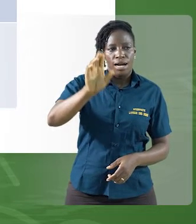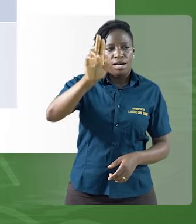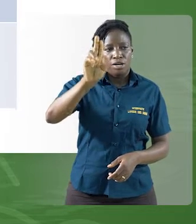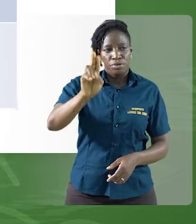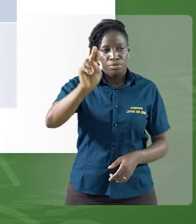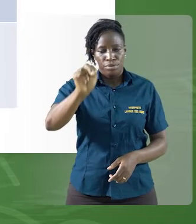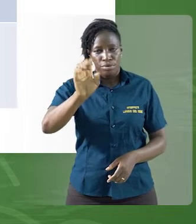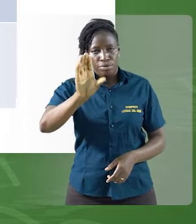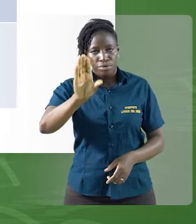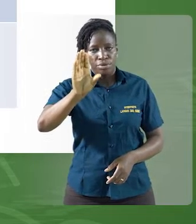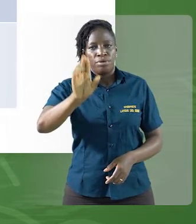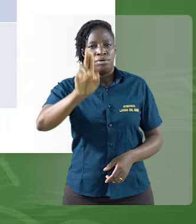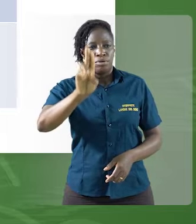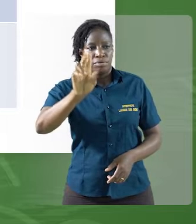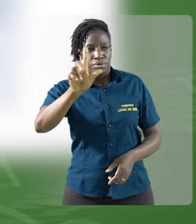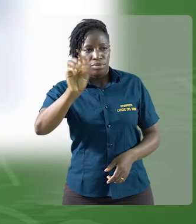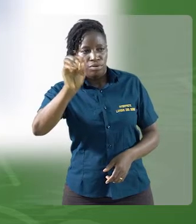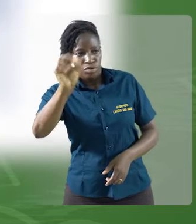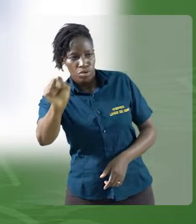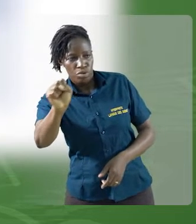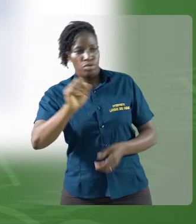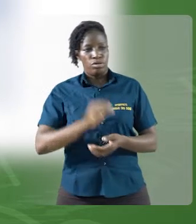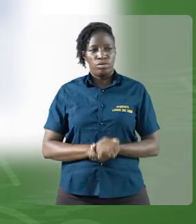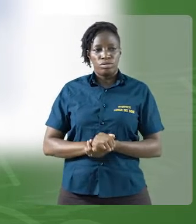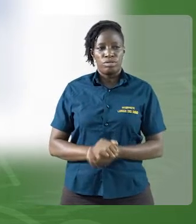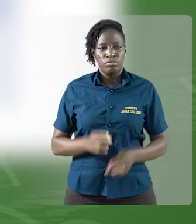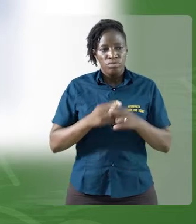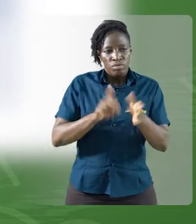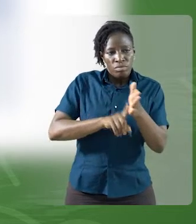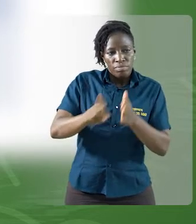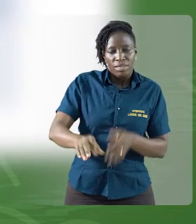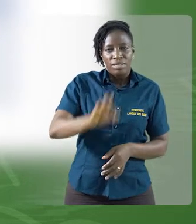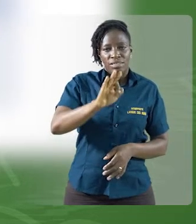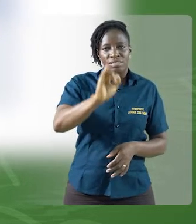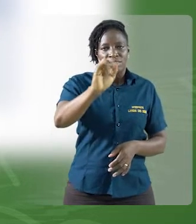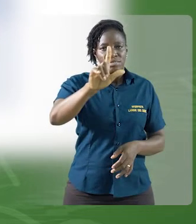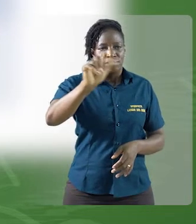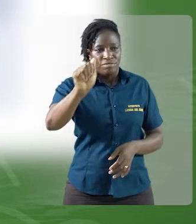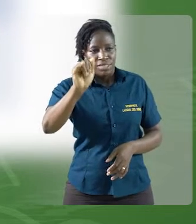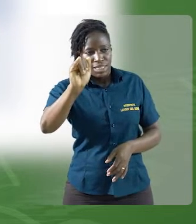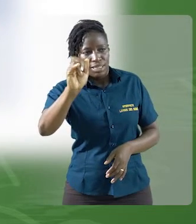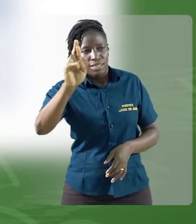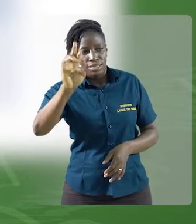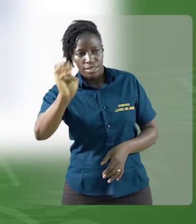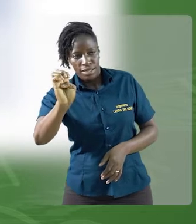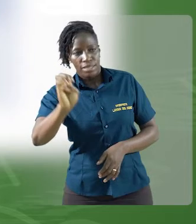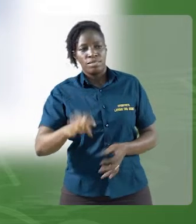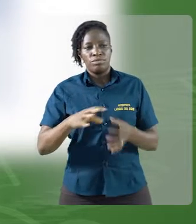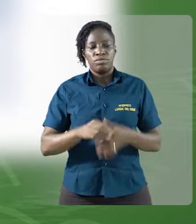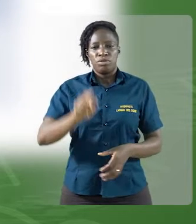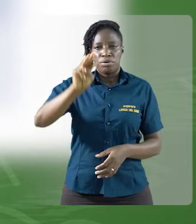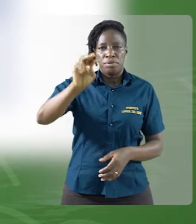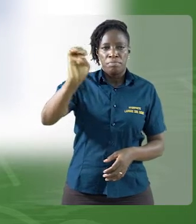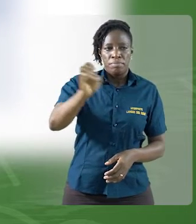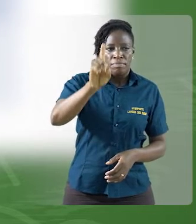première ligne, nous avons la dracunculose. Le microbe responsable de cette maladie est